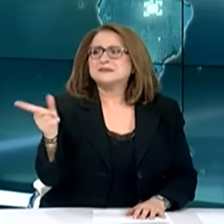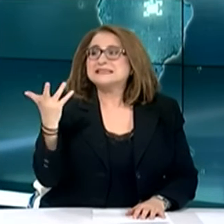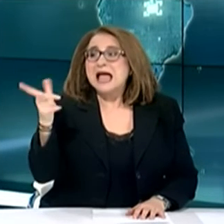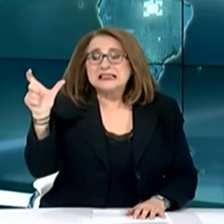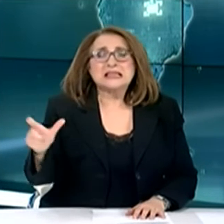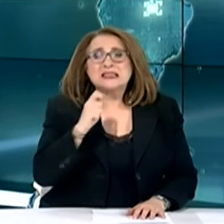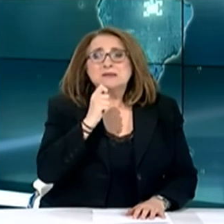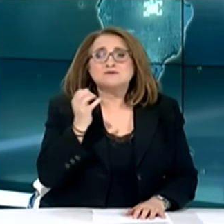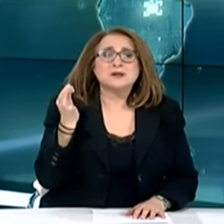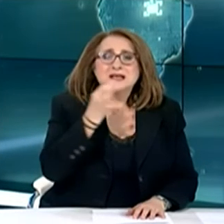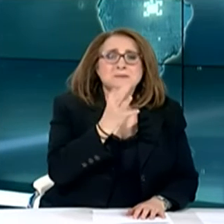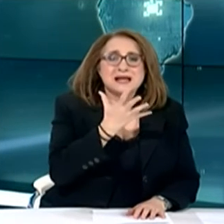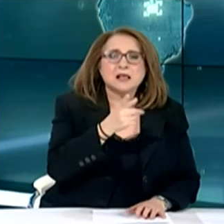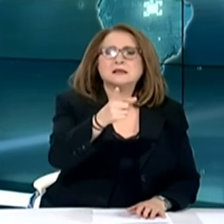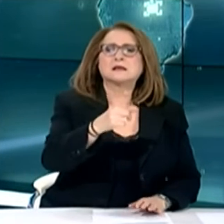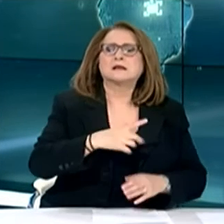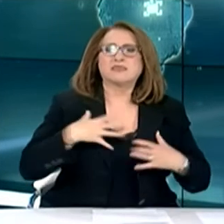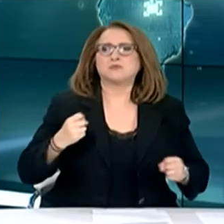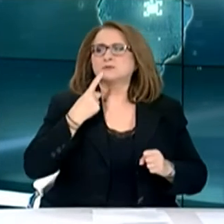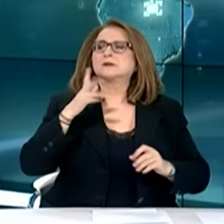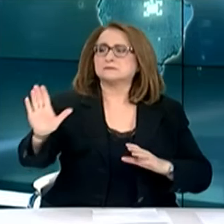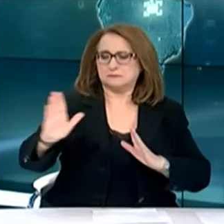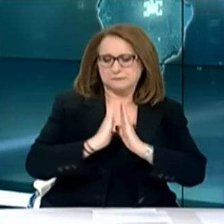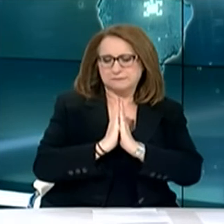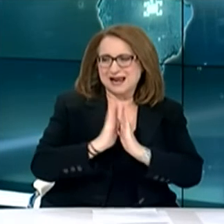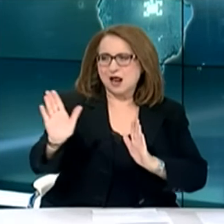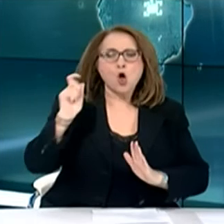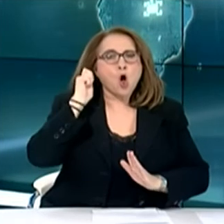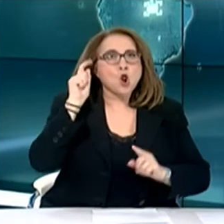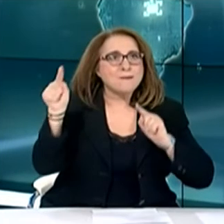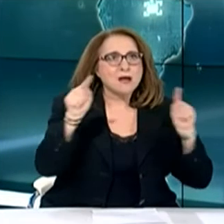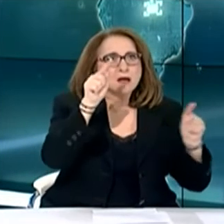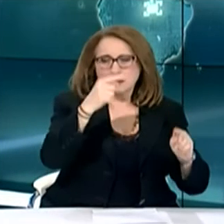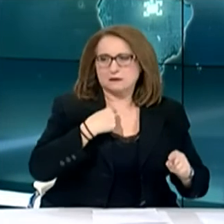παρακαλώ. Είπαμε, θα σεβαστούμε απόλυτα εδώ τα προσωπικά δεδομένα ασθενών, δεν θα αναφερθούμε...